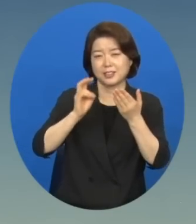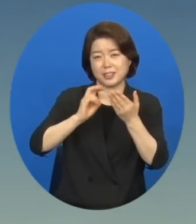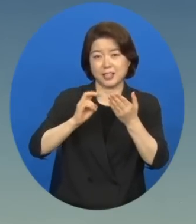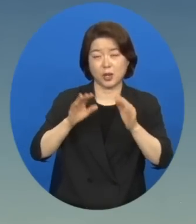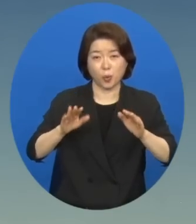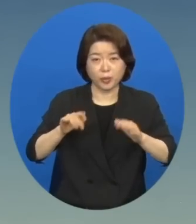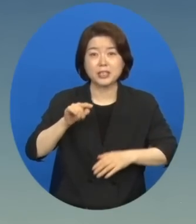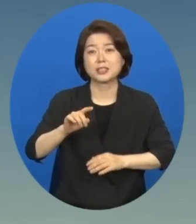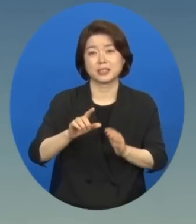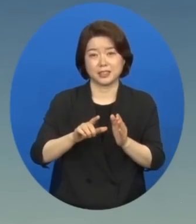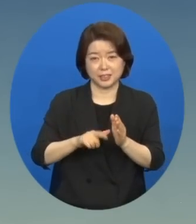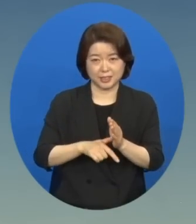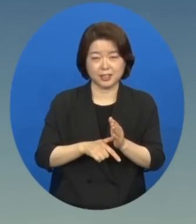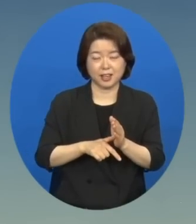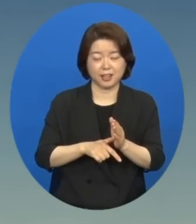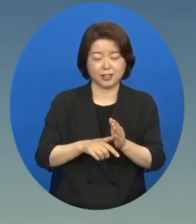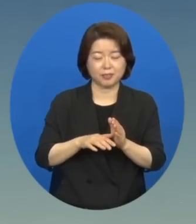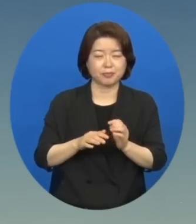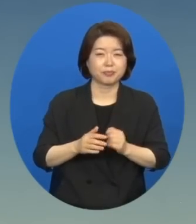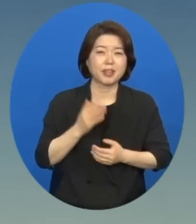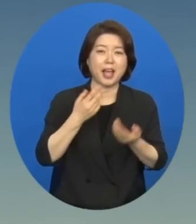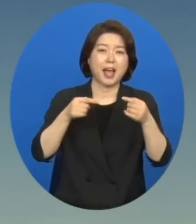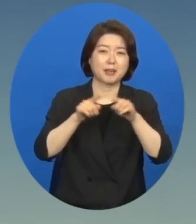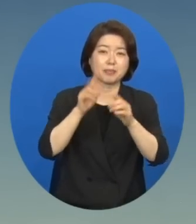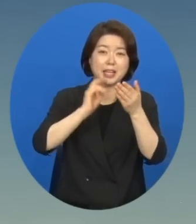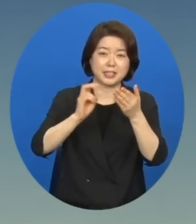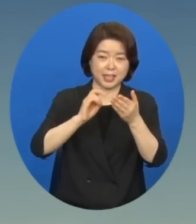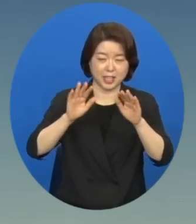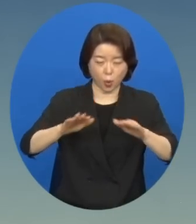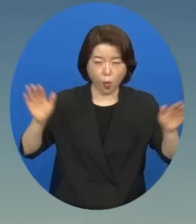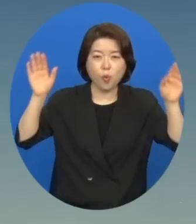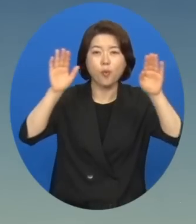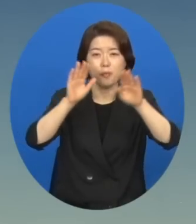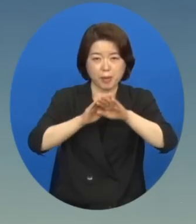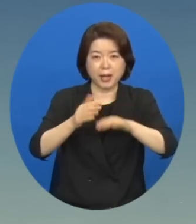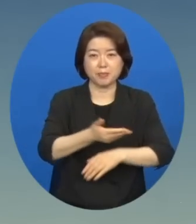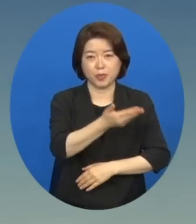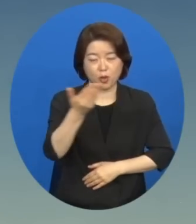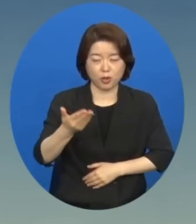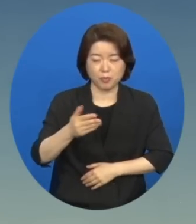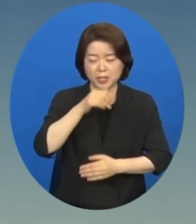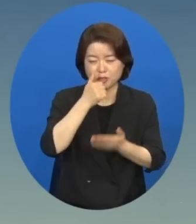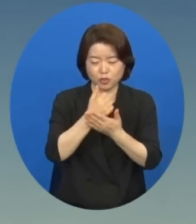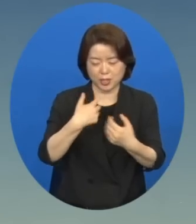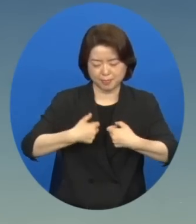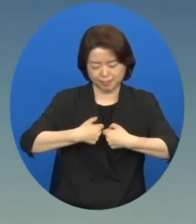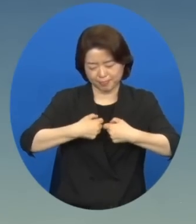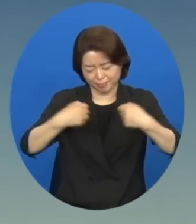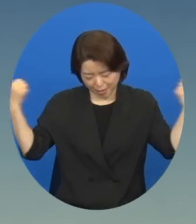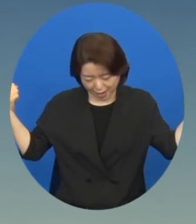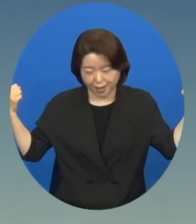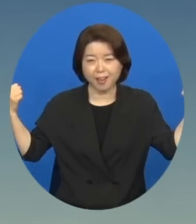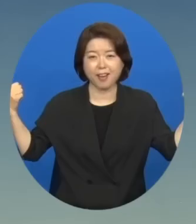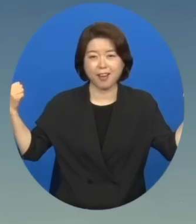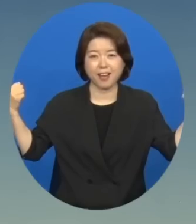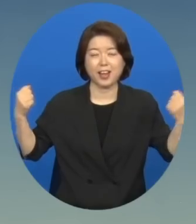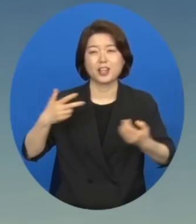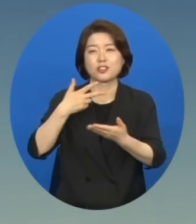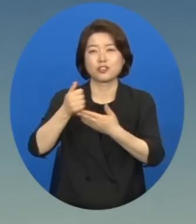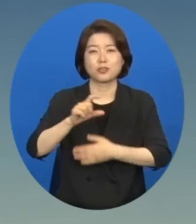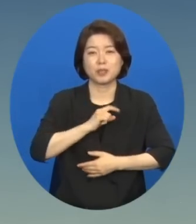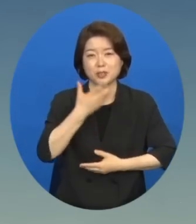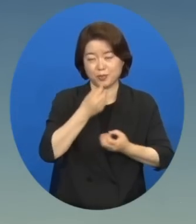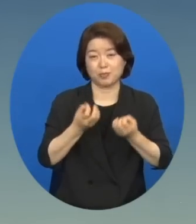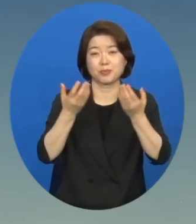시간에 함께 찬양할 때 여러분, 오늘 이 밤에 죄의 멍에가 꺾이는 밤이 되시기를 주의 이름으로